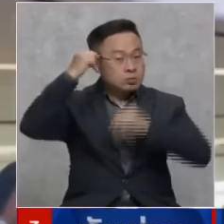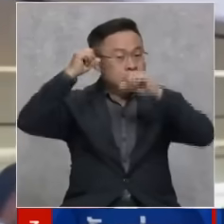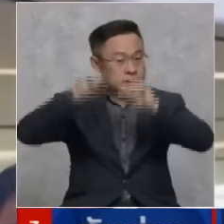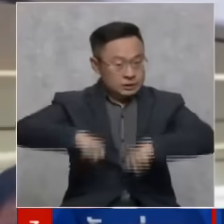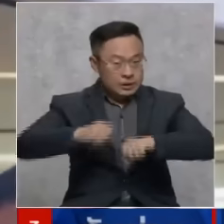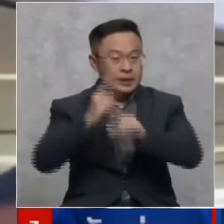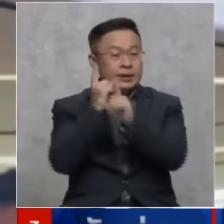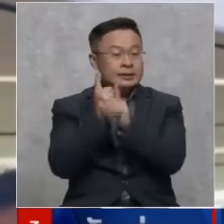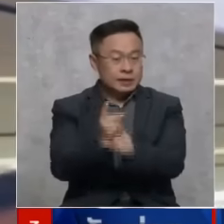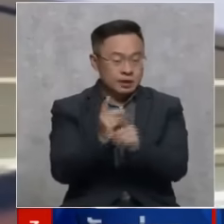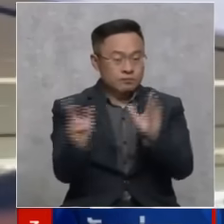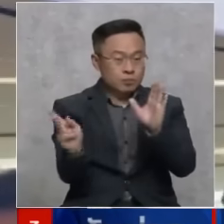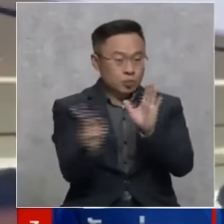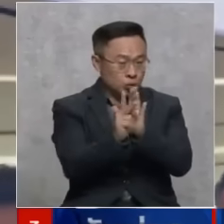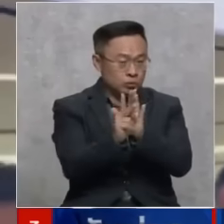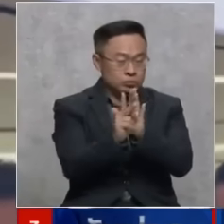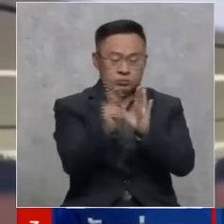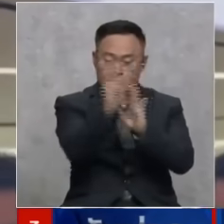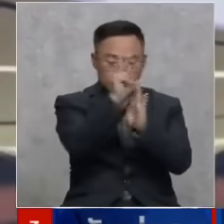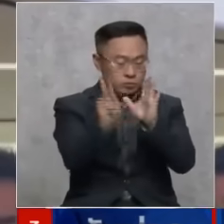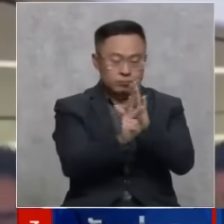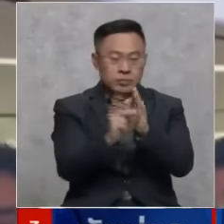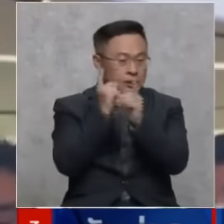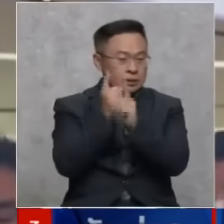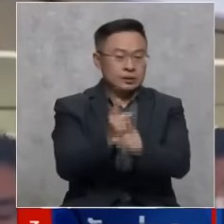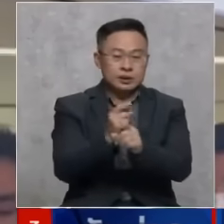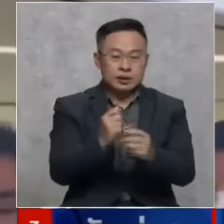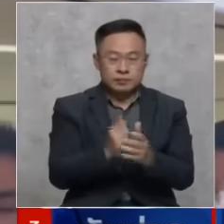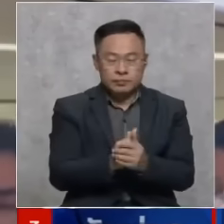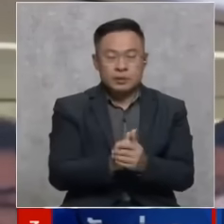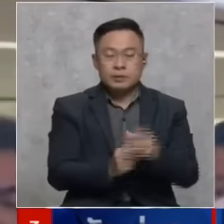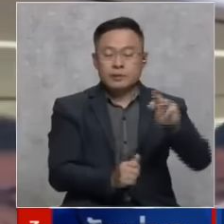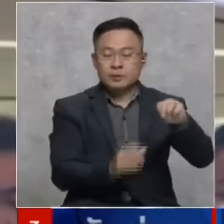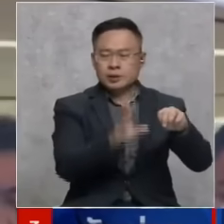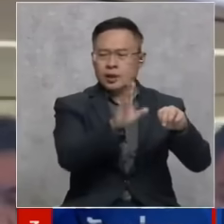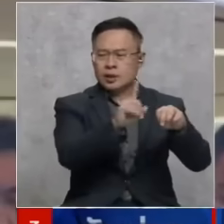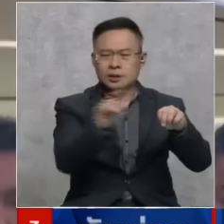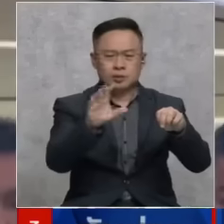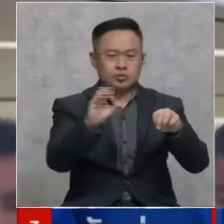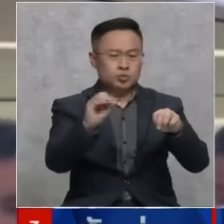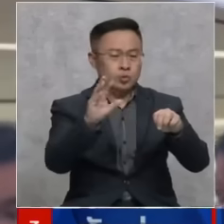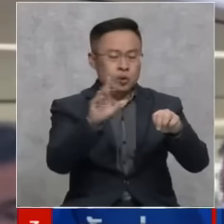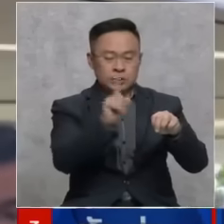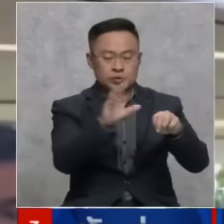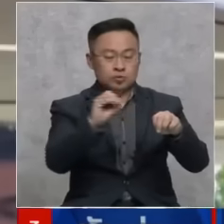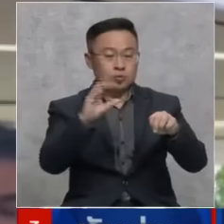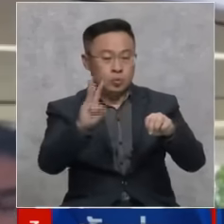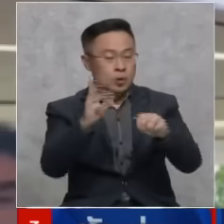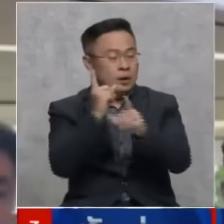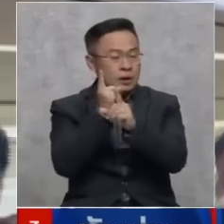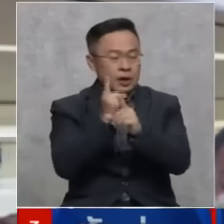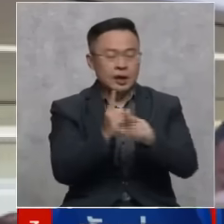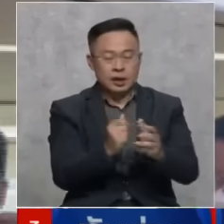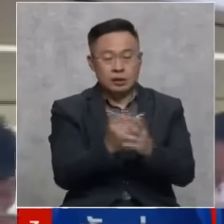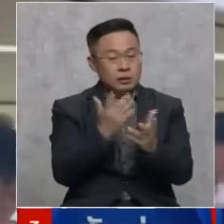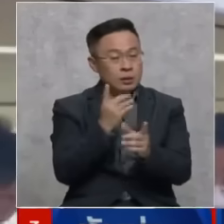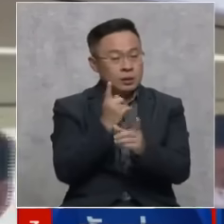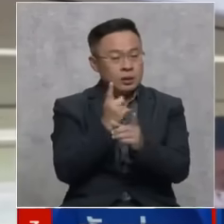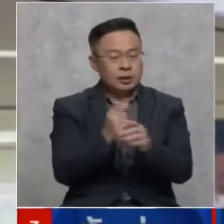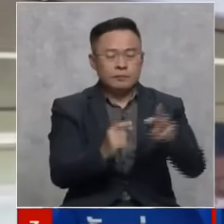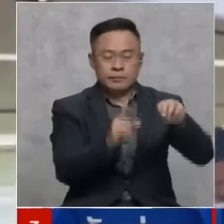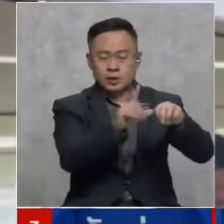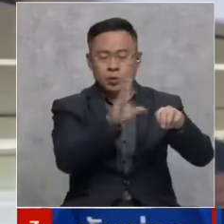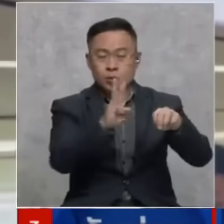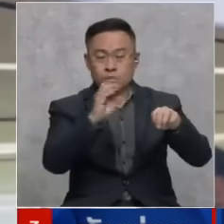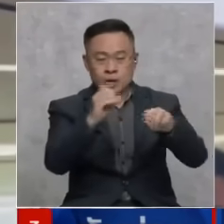าที่มันมีอยู่ณตอนนั้นตามมาตรา106ผมก็ต้องลาออกก็จบแค่นั้นนะครับในส่วนที่2เนี่ยก็อย่าเพิ่งอนุมานไปไก